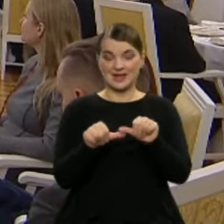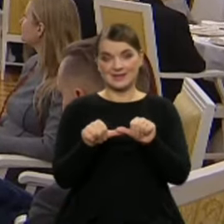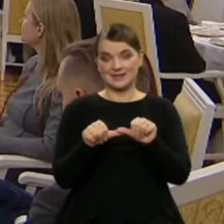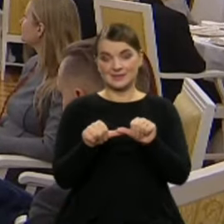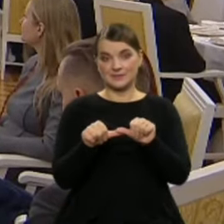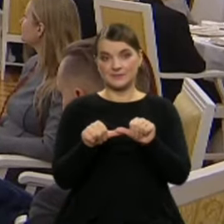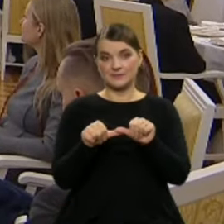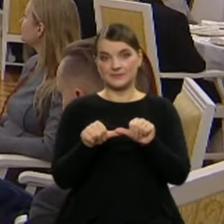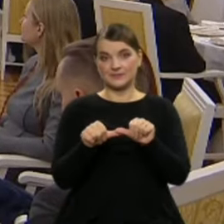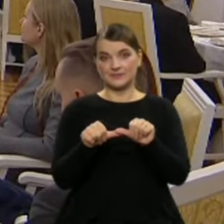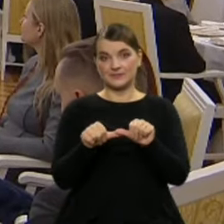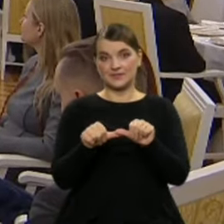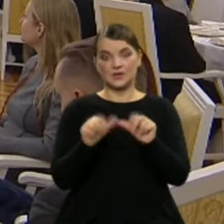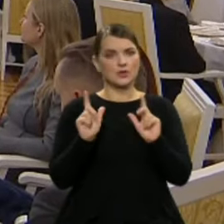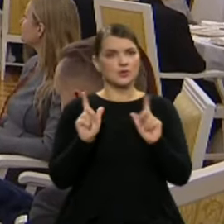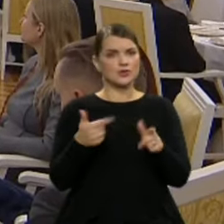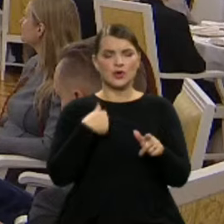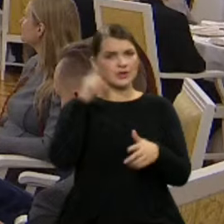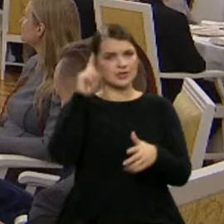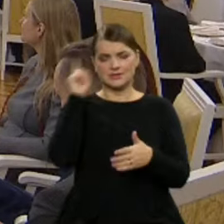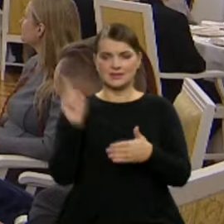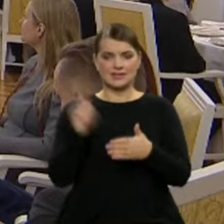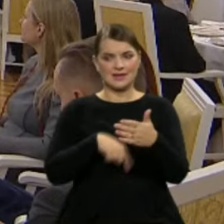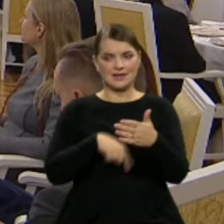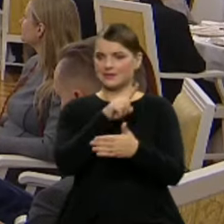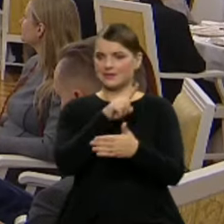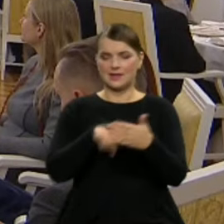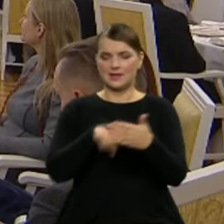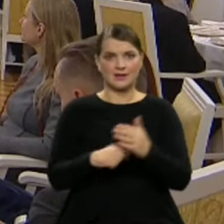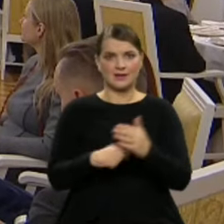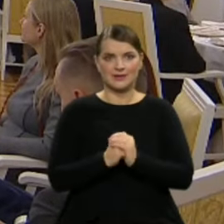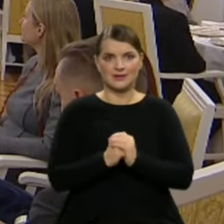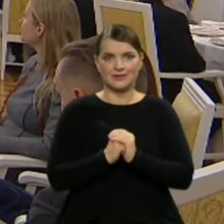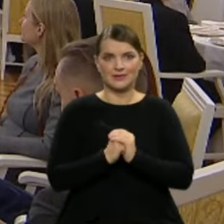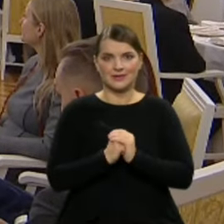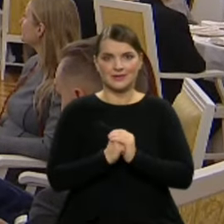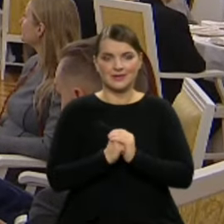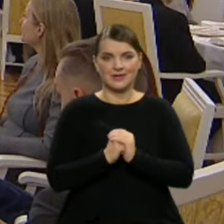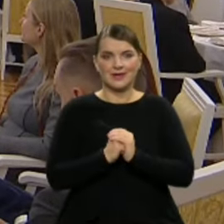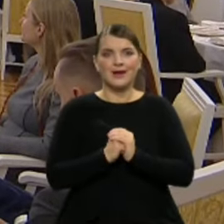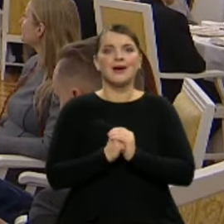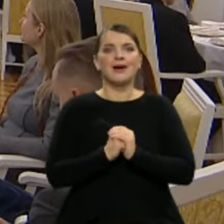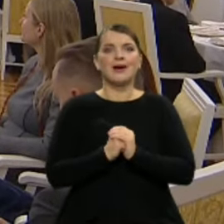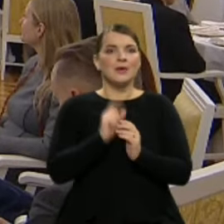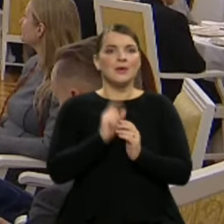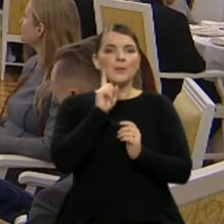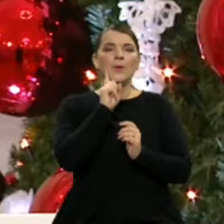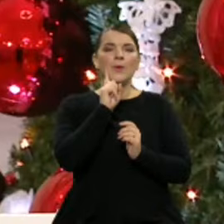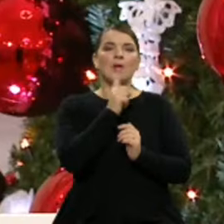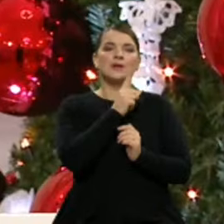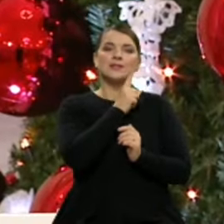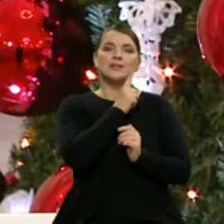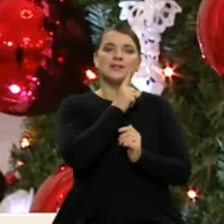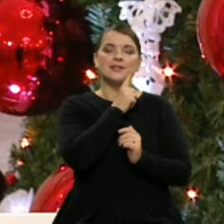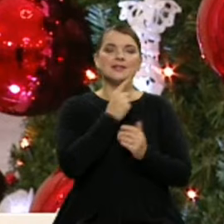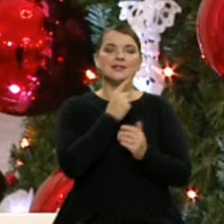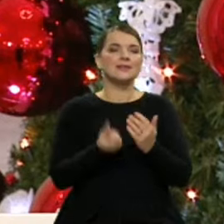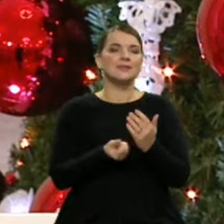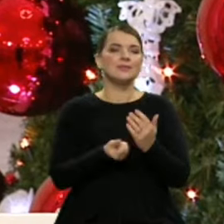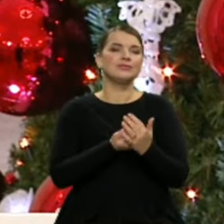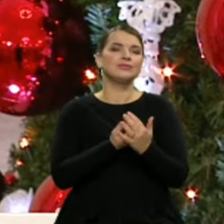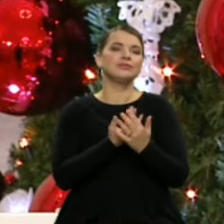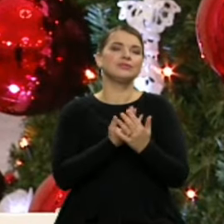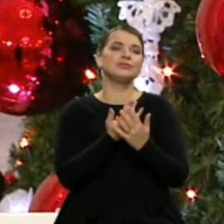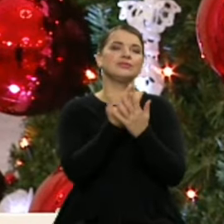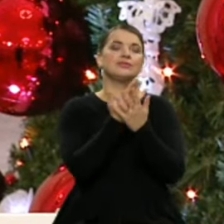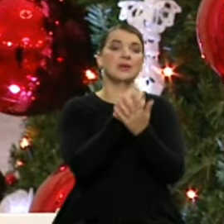2008 metais. Ir tikrai netikėjau, kad gali būti toks išsipildymas motinystėje, kai tie vaikai nu,